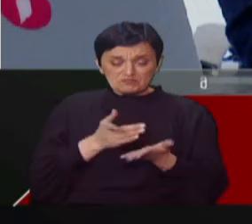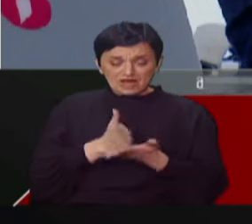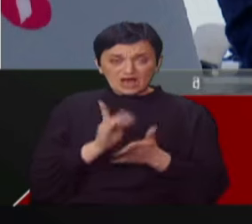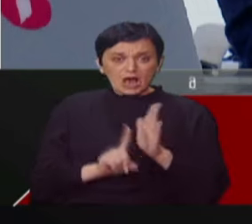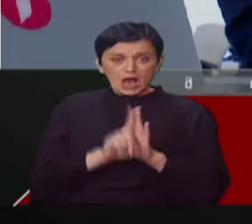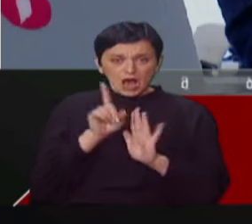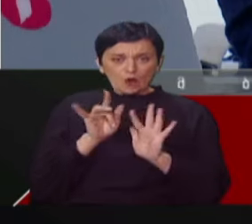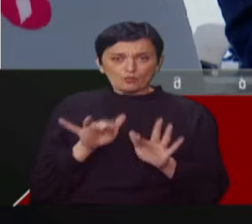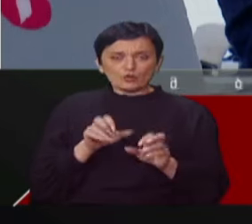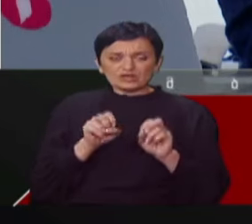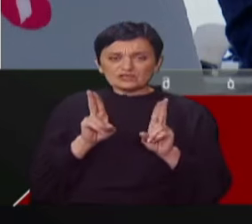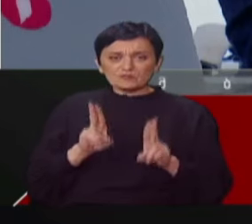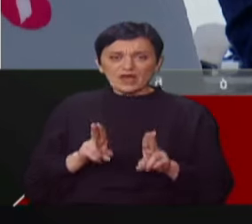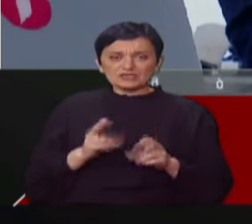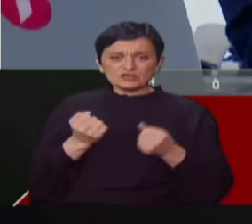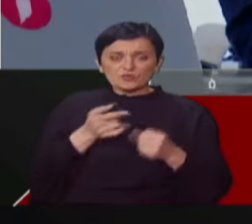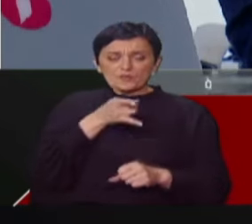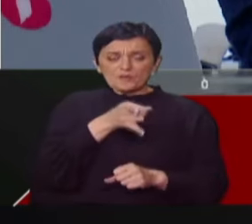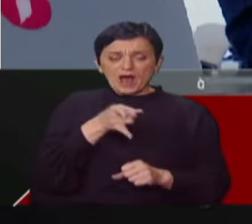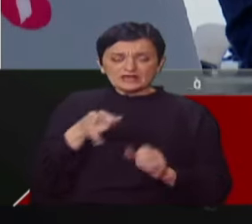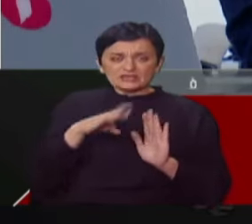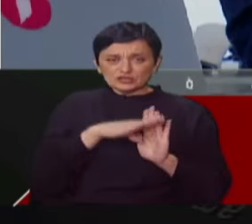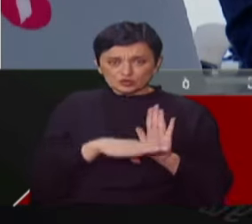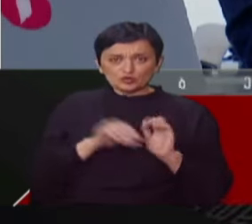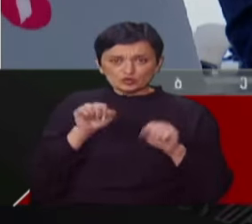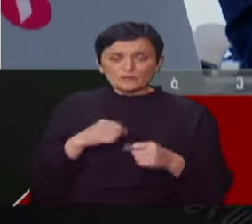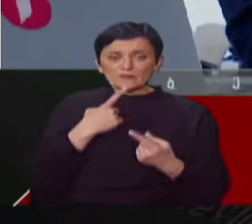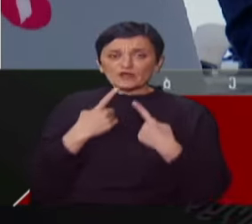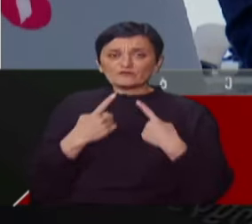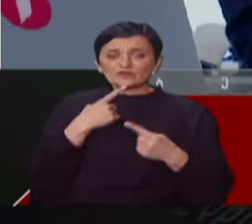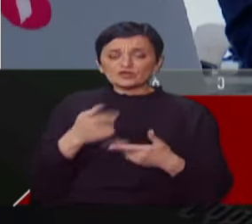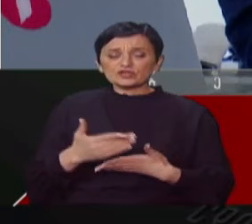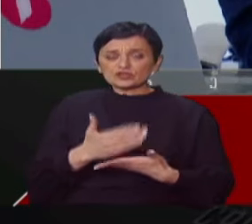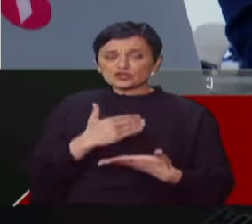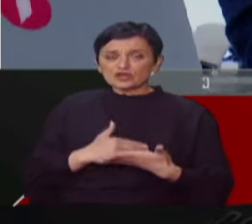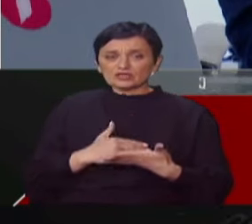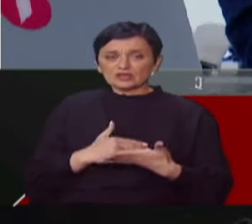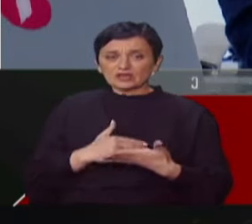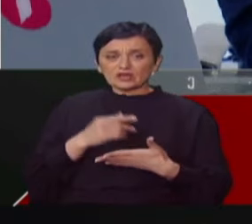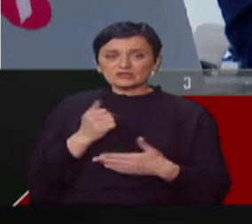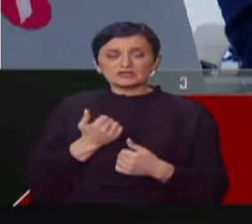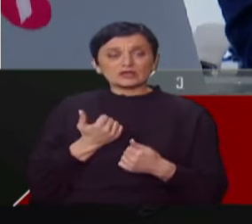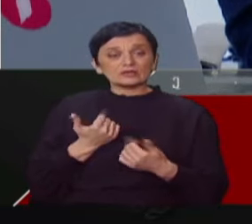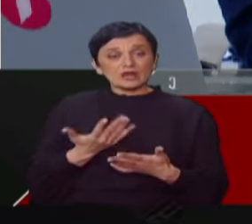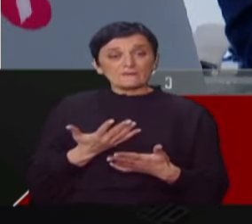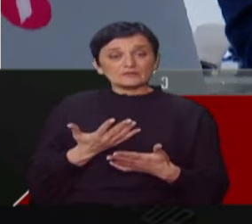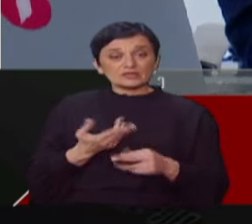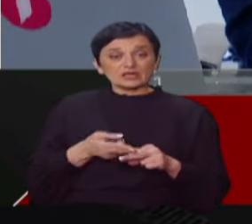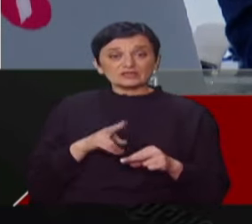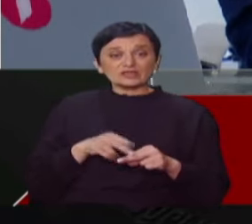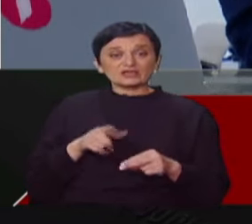კიდევაც სპეციალური პარკირების სისტემა. თუ შეგვიძლია უკვე ვილაპარაკოთ შედეგებზე, რამდენად ჭრის